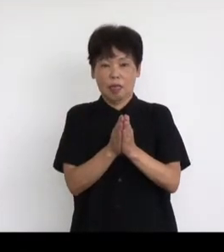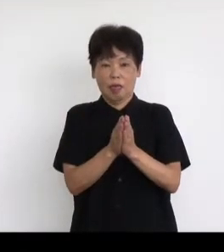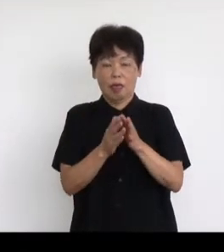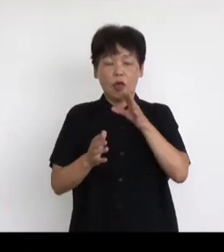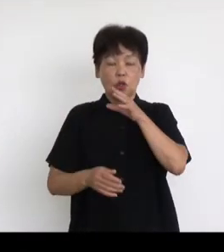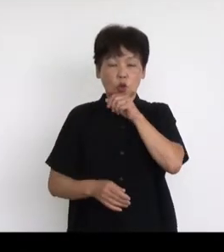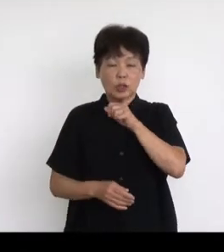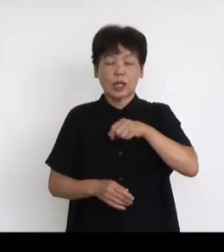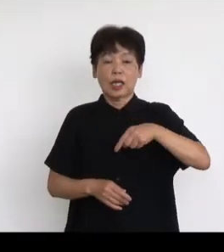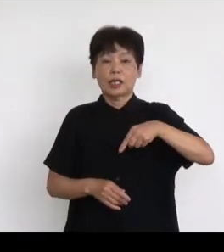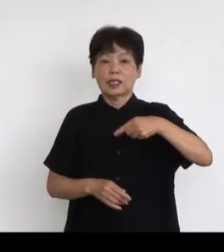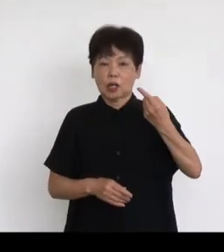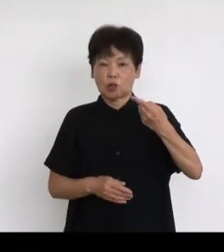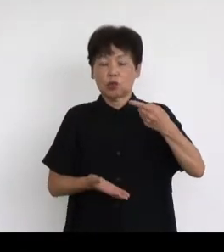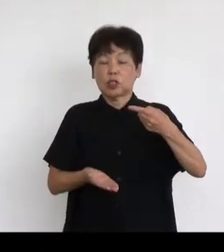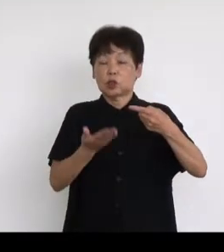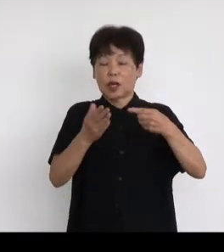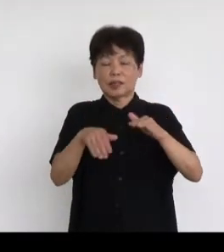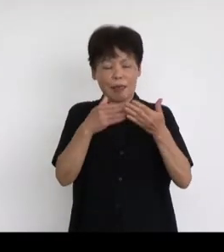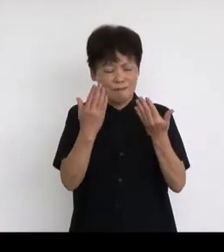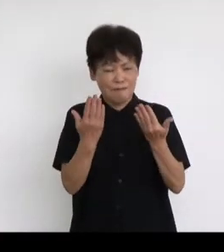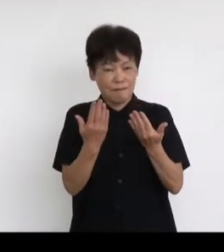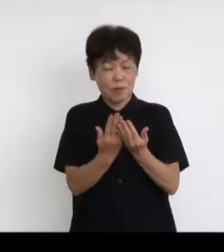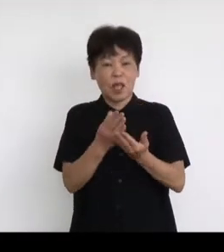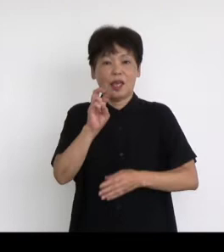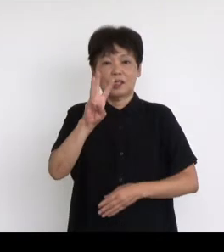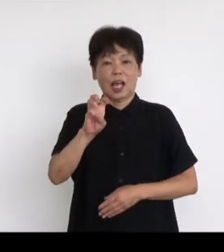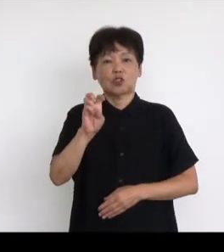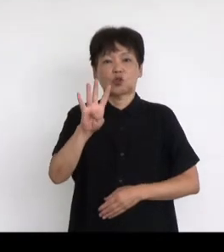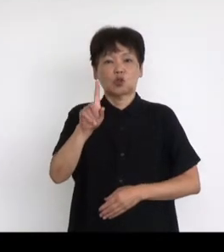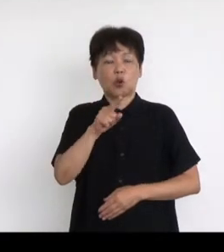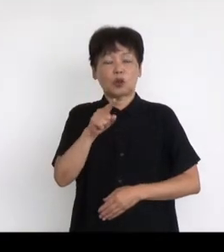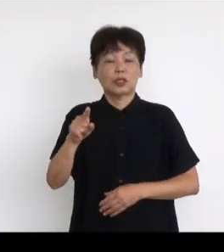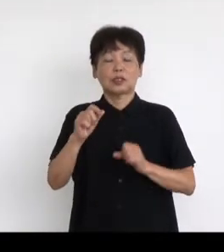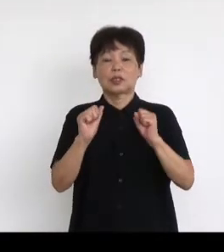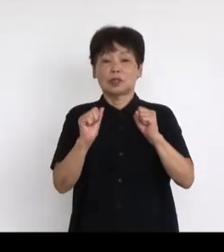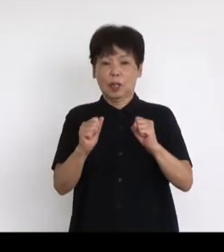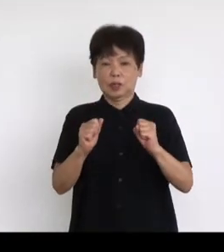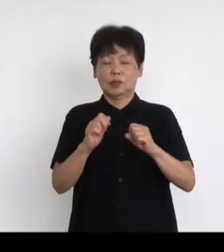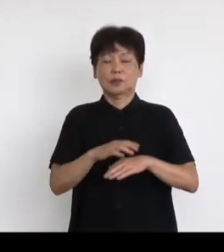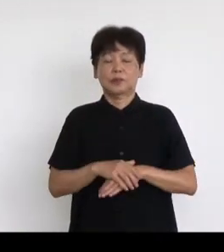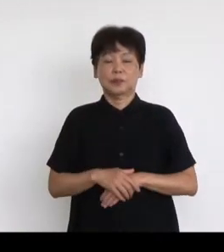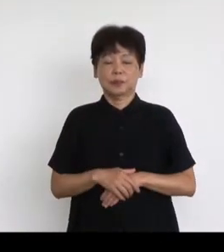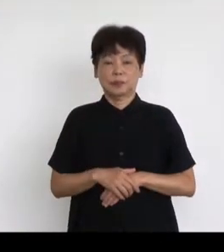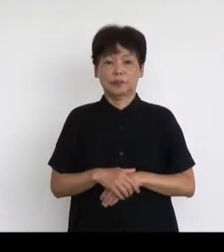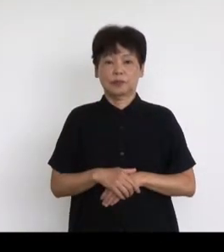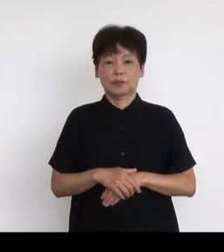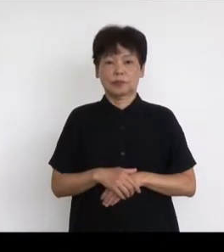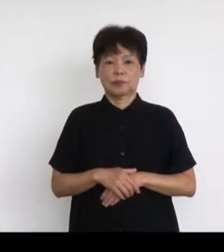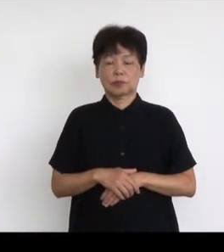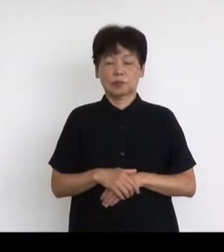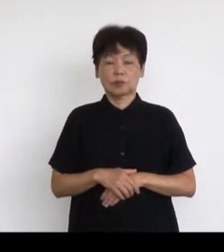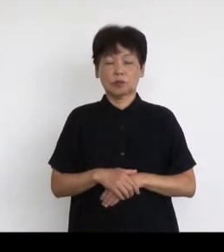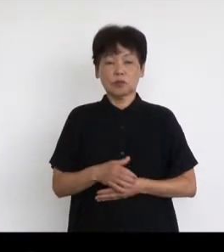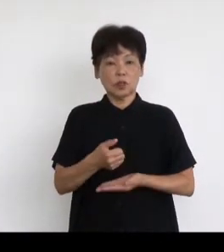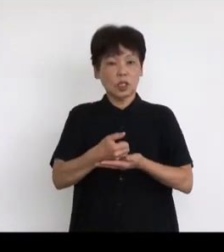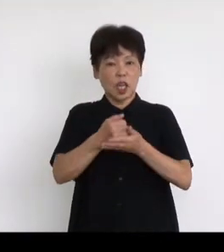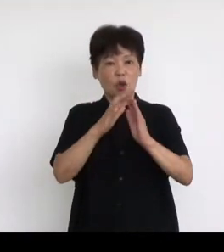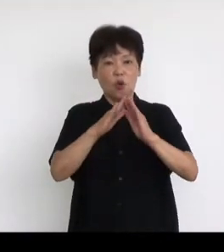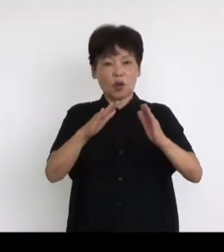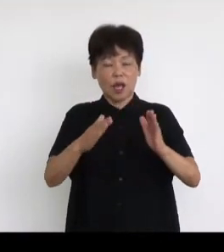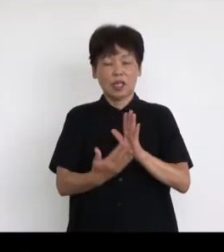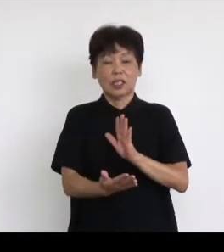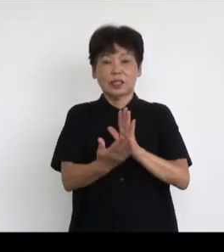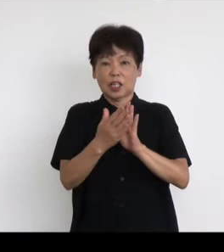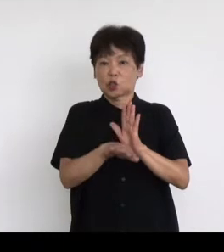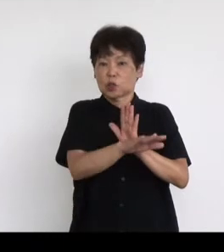歳以上の方は全部で34人いらっしゃいます。敬老会対象者